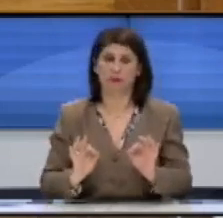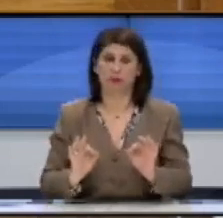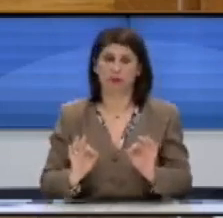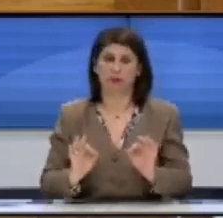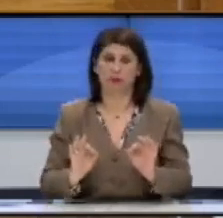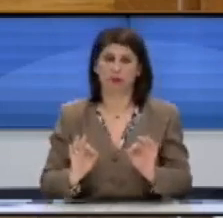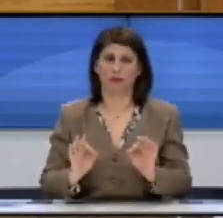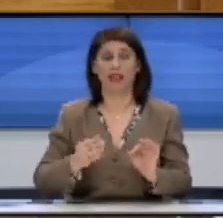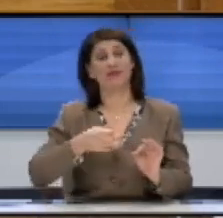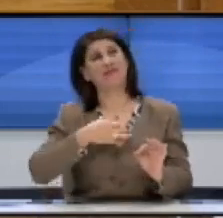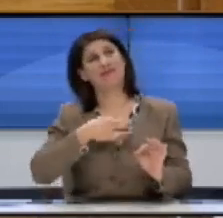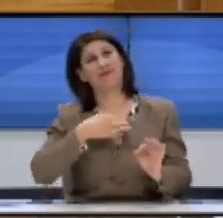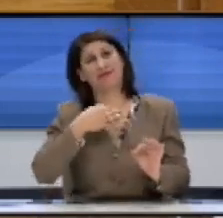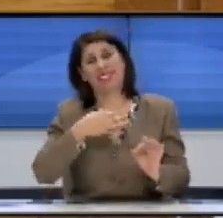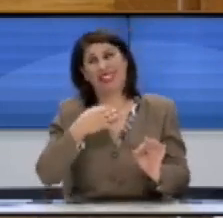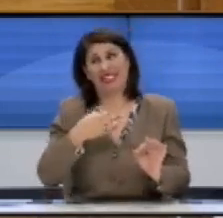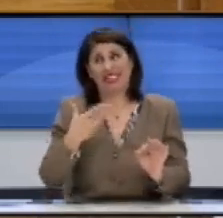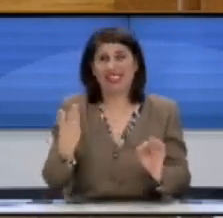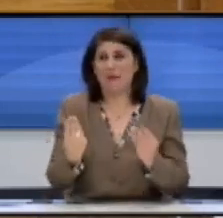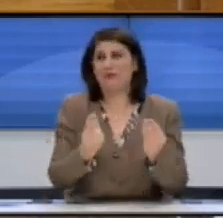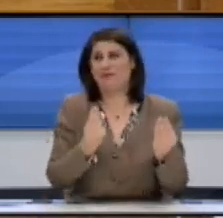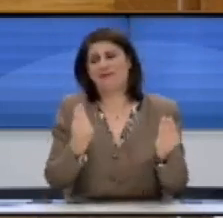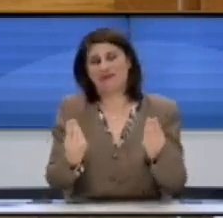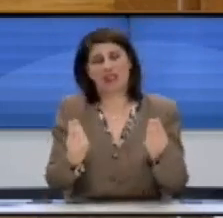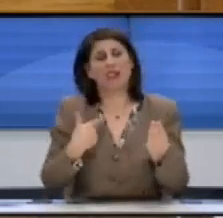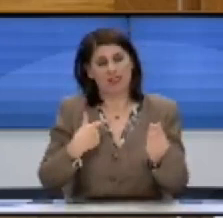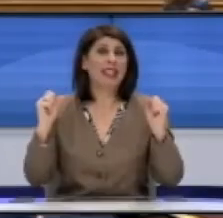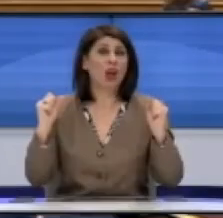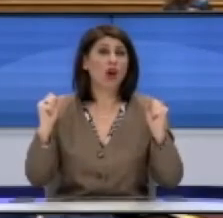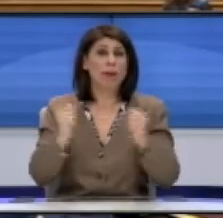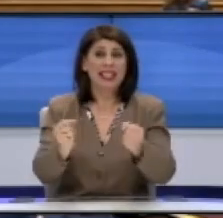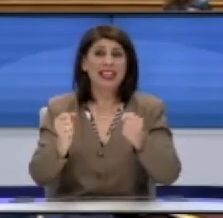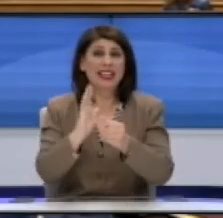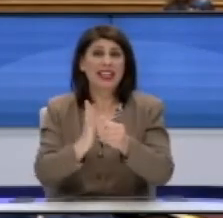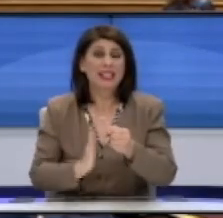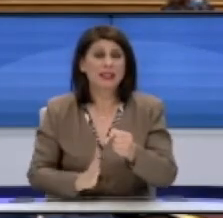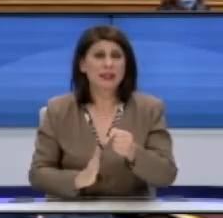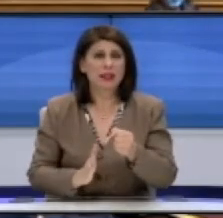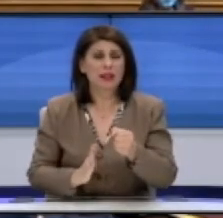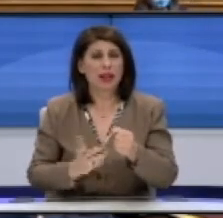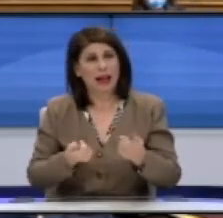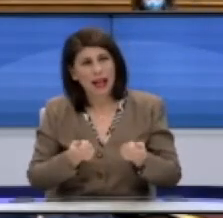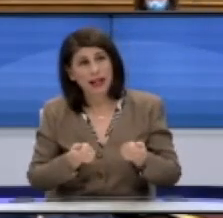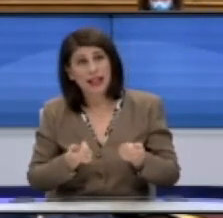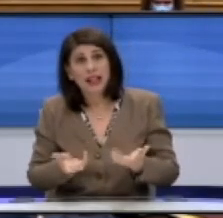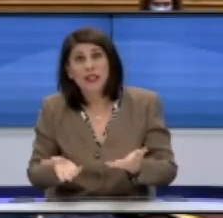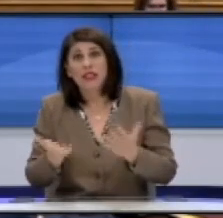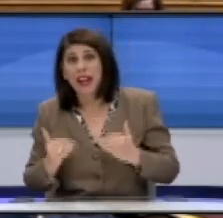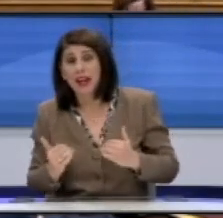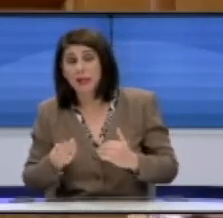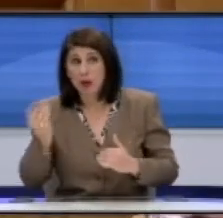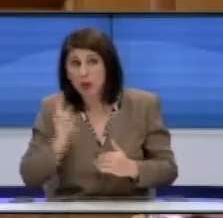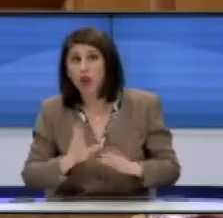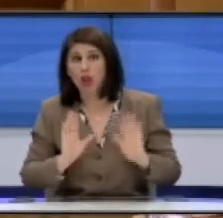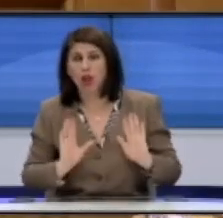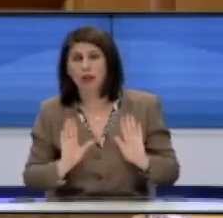ΑΔΕ. Κυβέρνηση και αντιπολίτευση διασταύρωσαν τα ξύφη τους μετά την δήλωση του Αλέξη Τσίπρα, ο οποίος κάλεσε τον